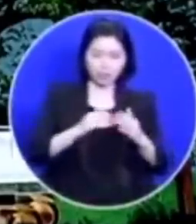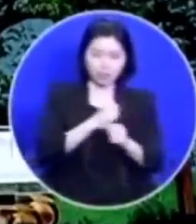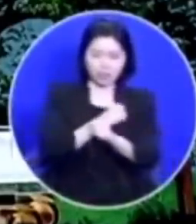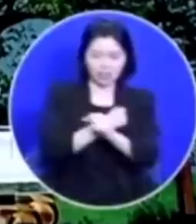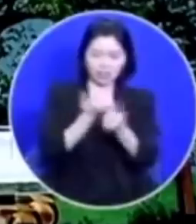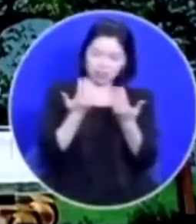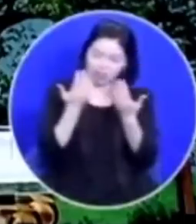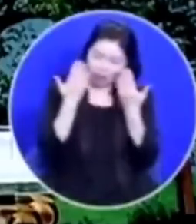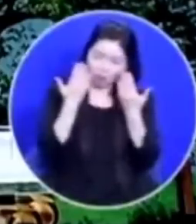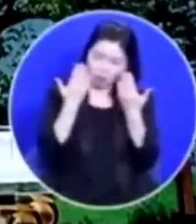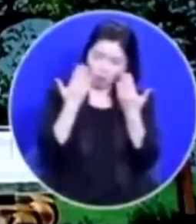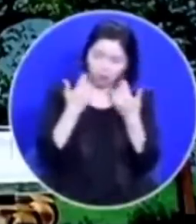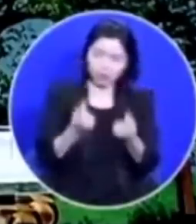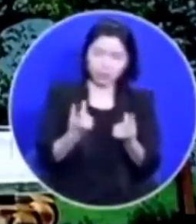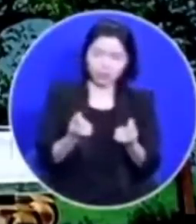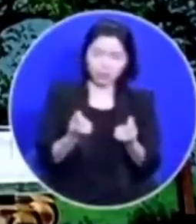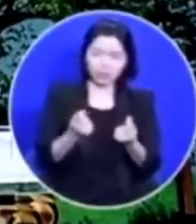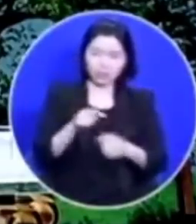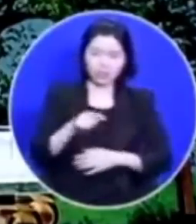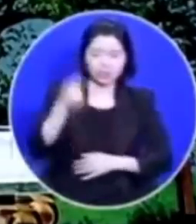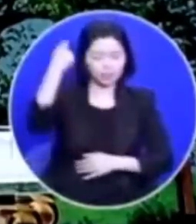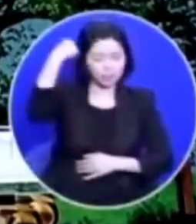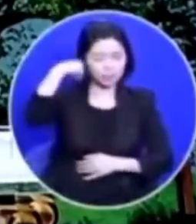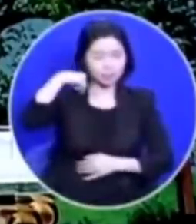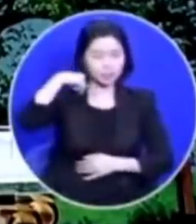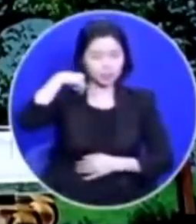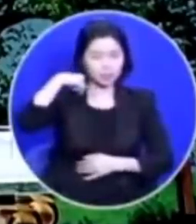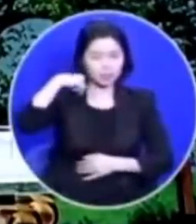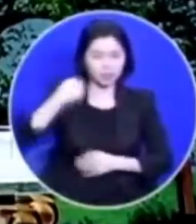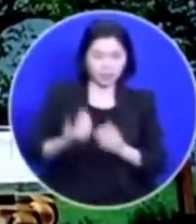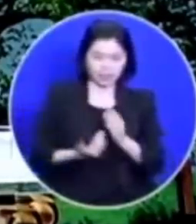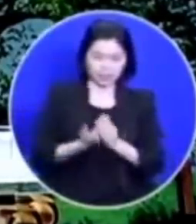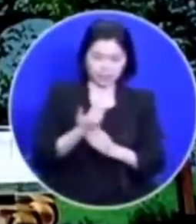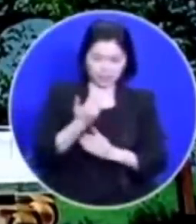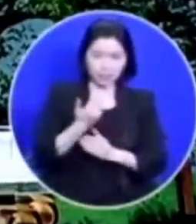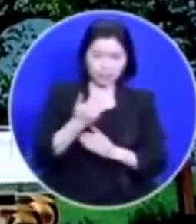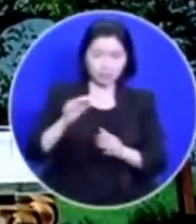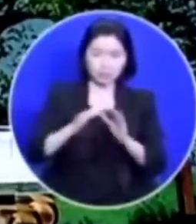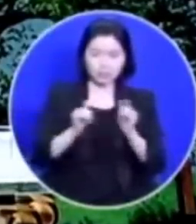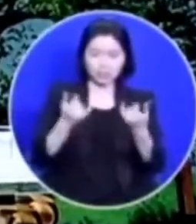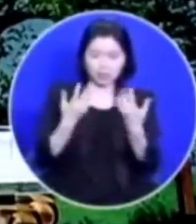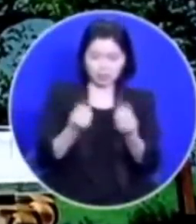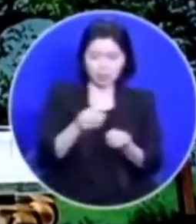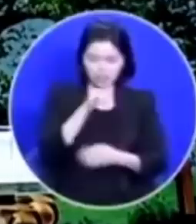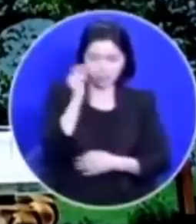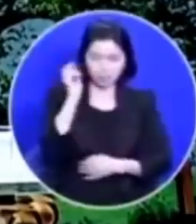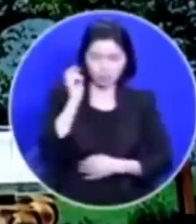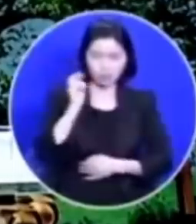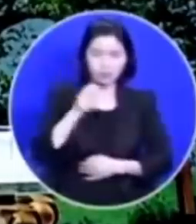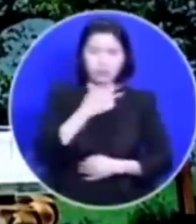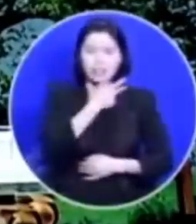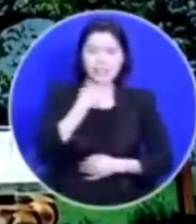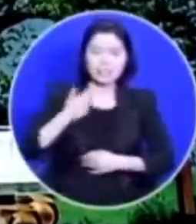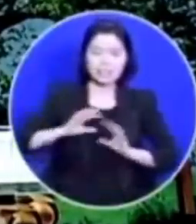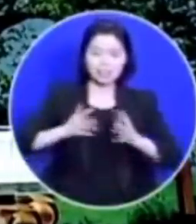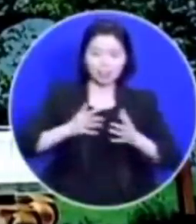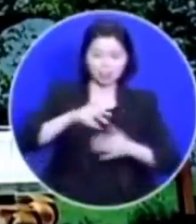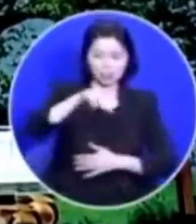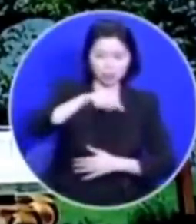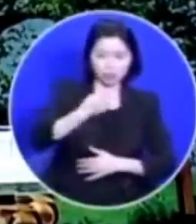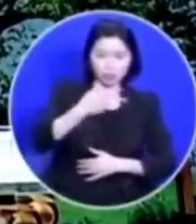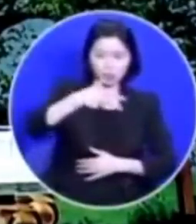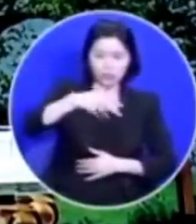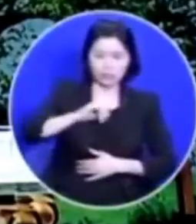갔다 그런 느낌이 드시는 분들도 많으실 겁니다 아 영국의 작가였던 조지 엘리어트